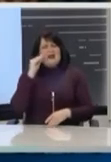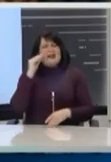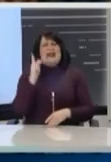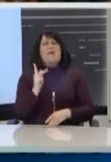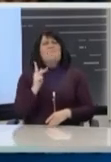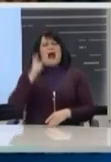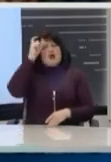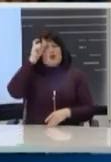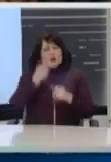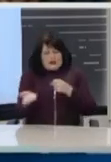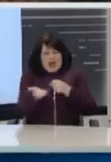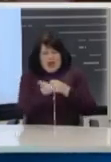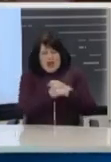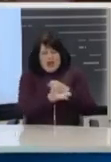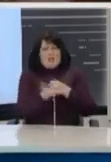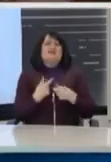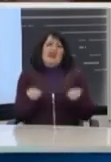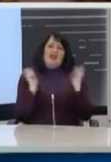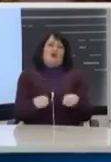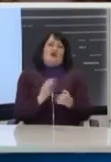θα κλείσει.